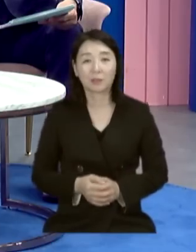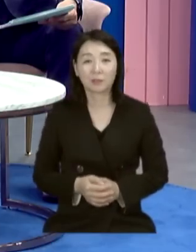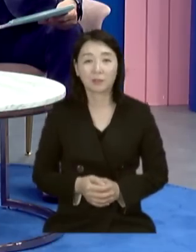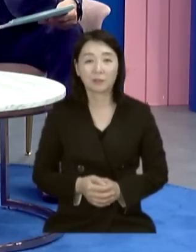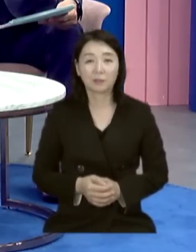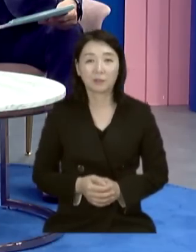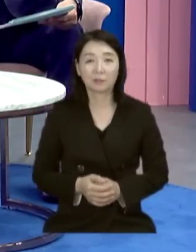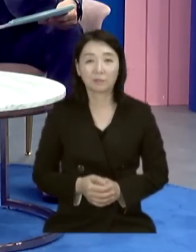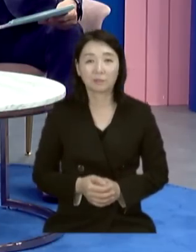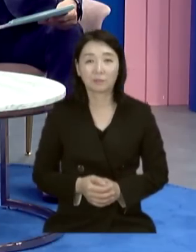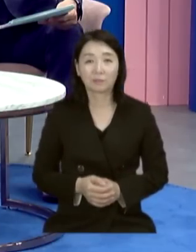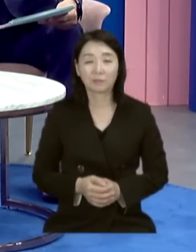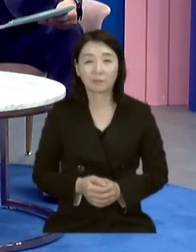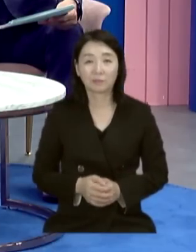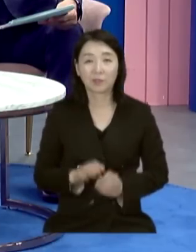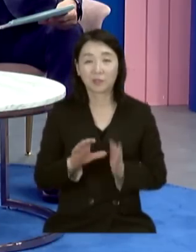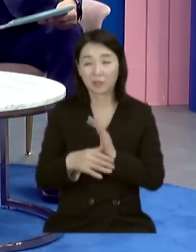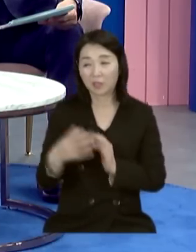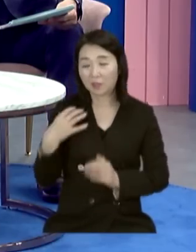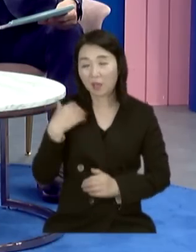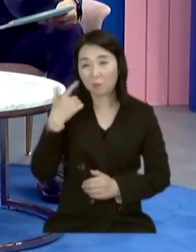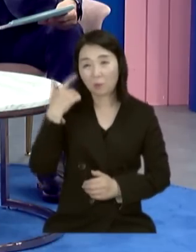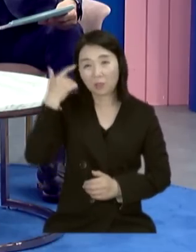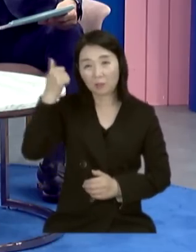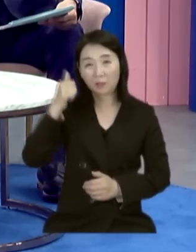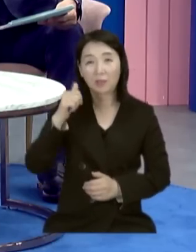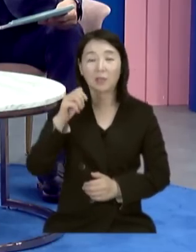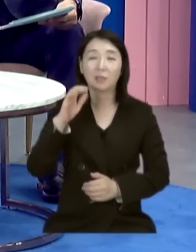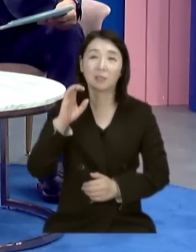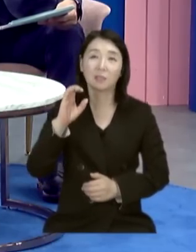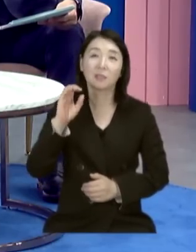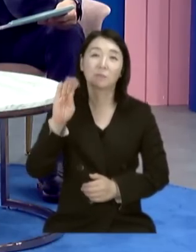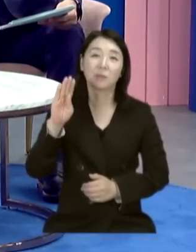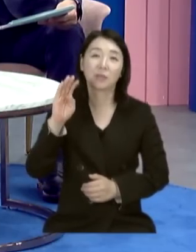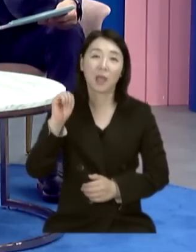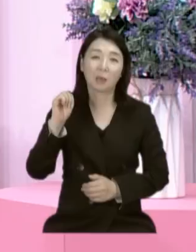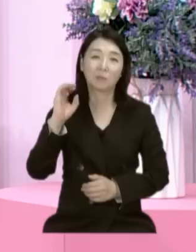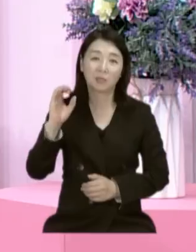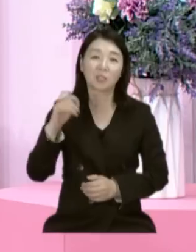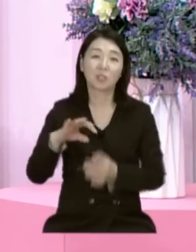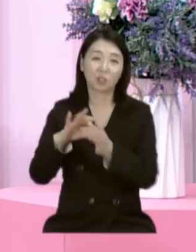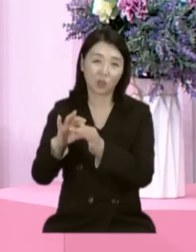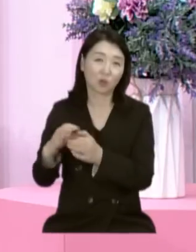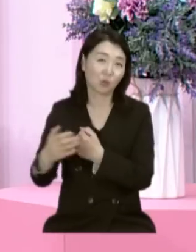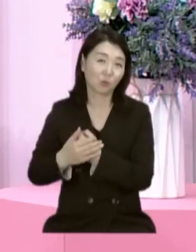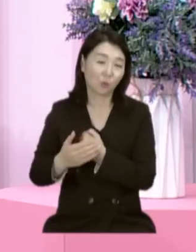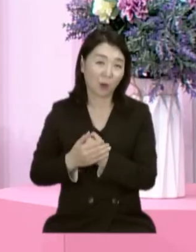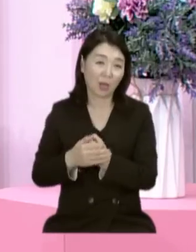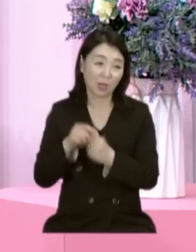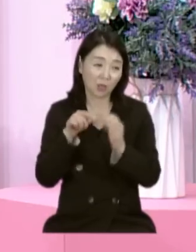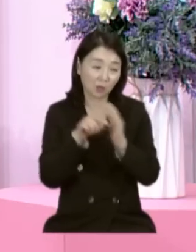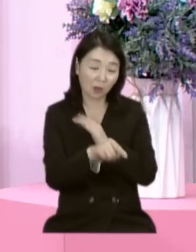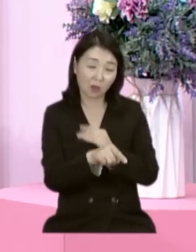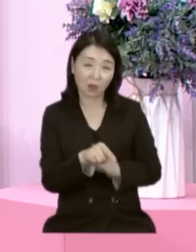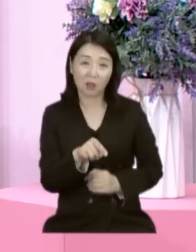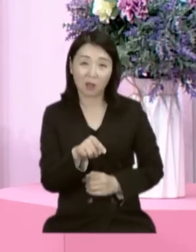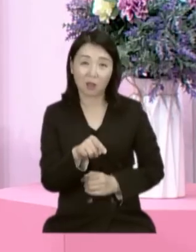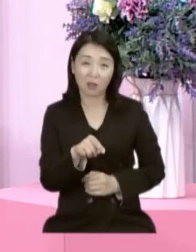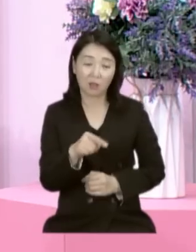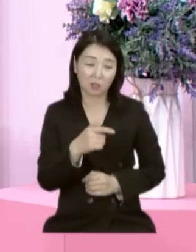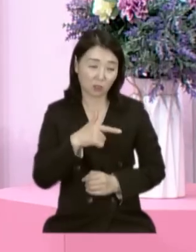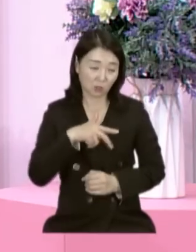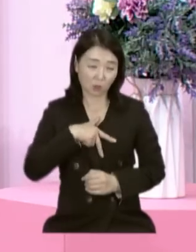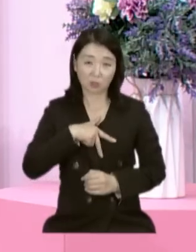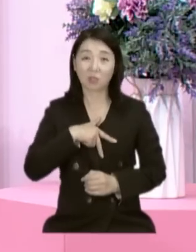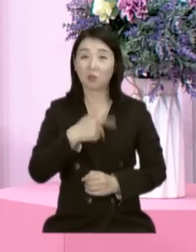차이에 담임 목사님께서 CBMC를 연결을 해주고 CBMC에 가서 CBMC